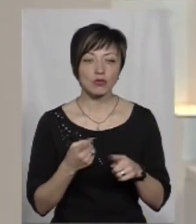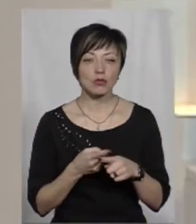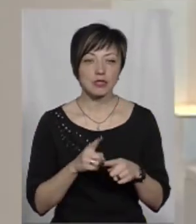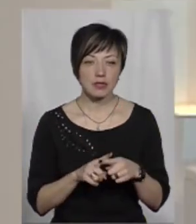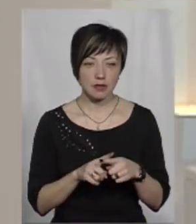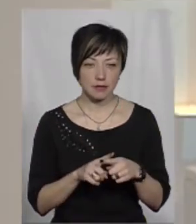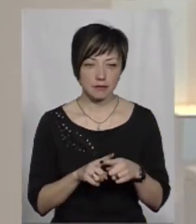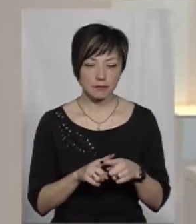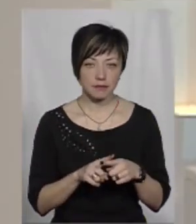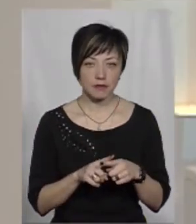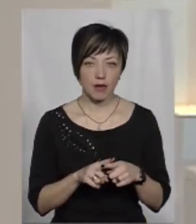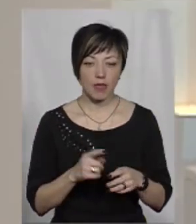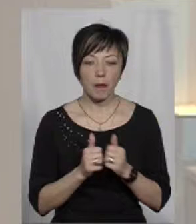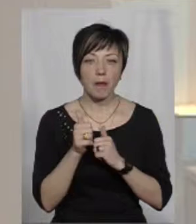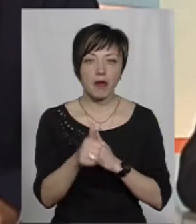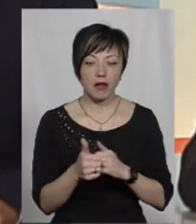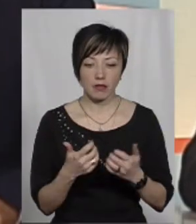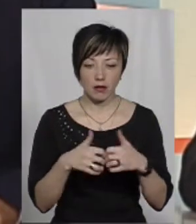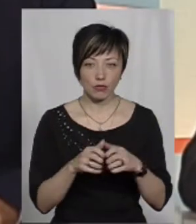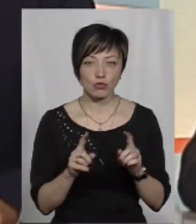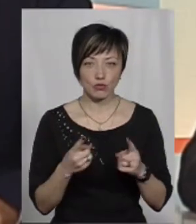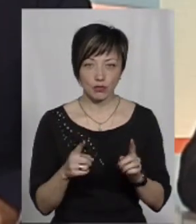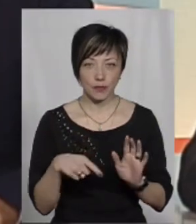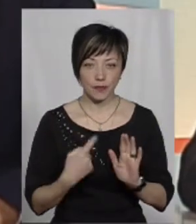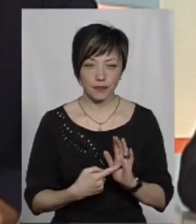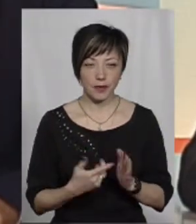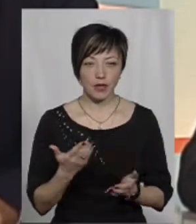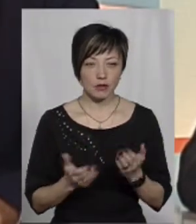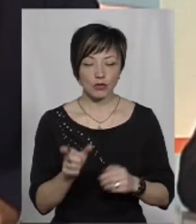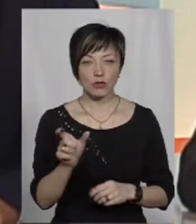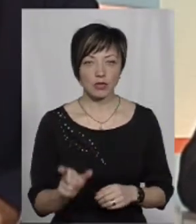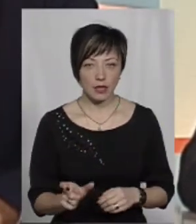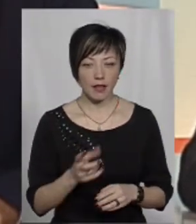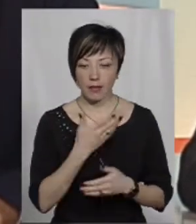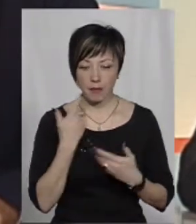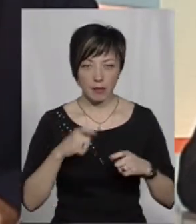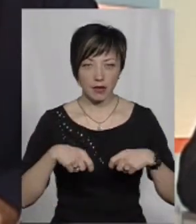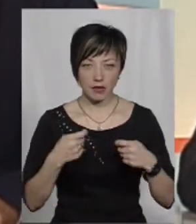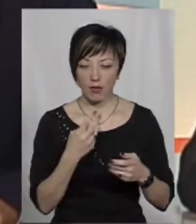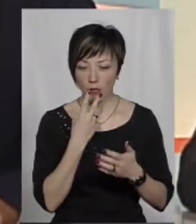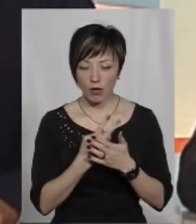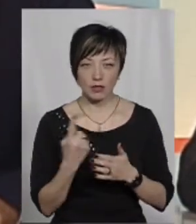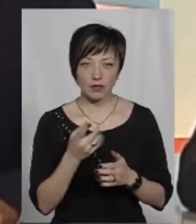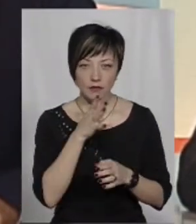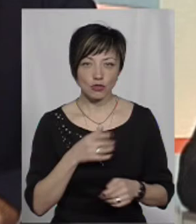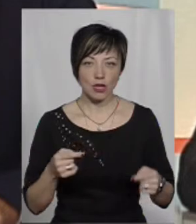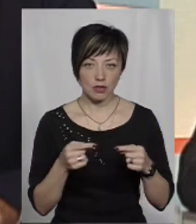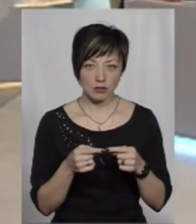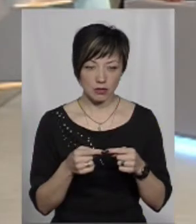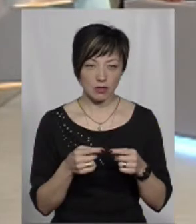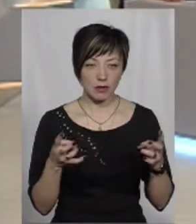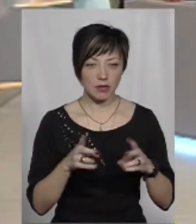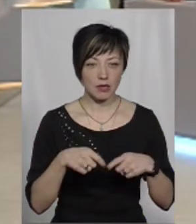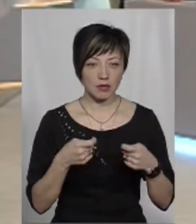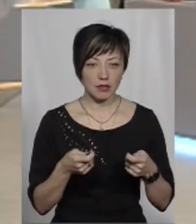Що то таке? Я поясню. Якщо споживач не передав покази вчасно. Коли їх, до